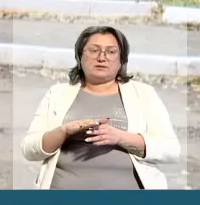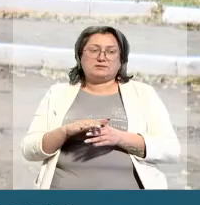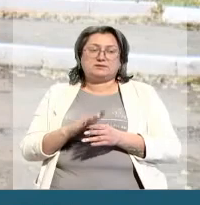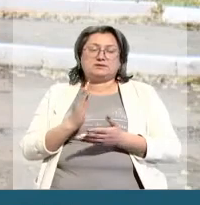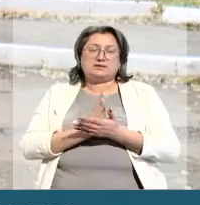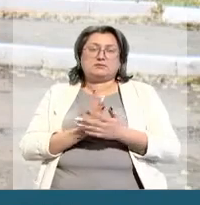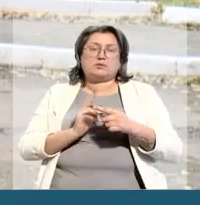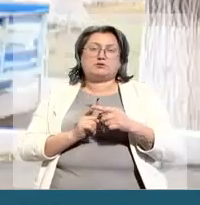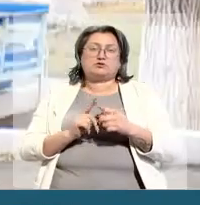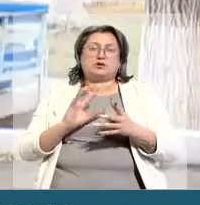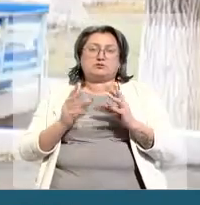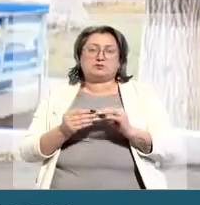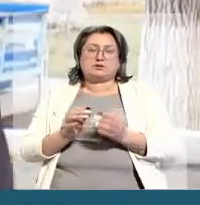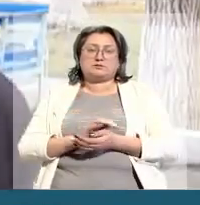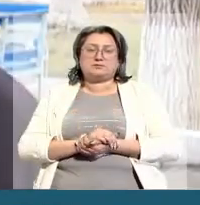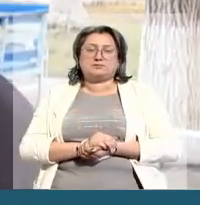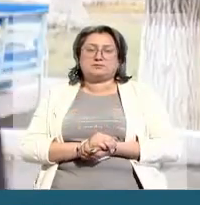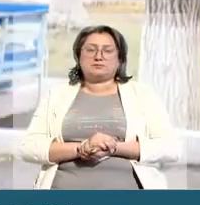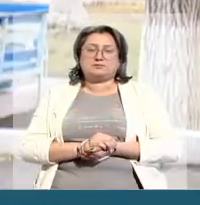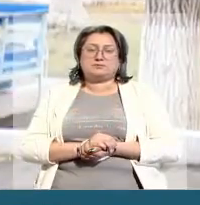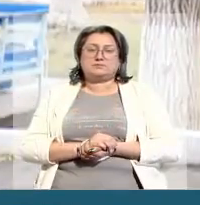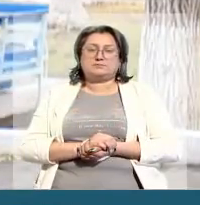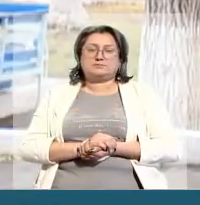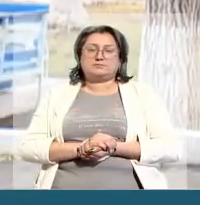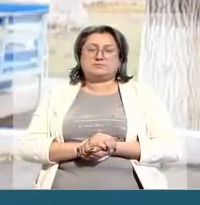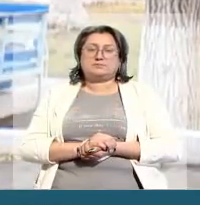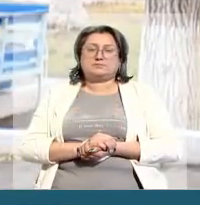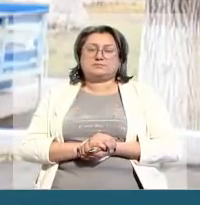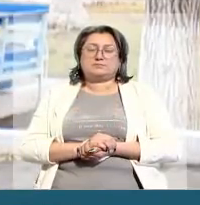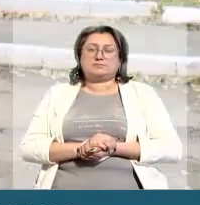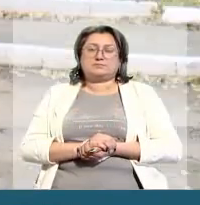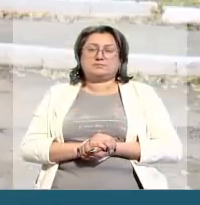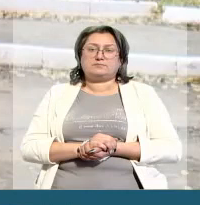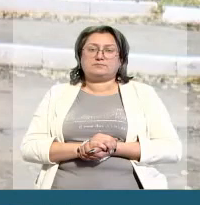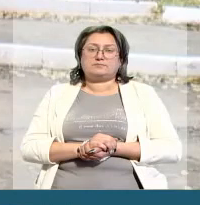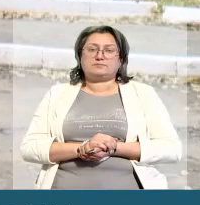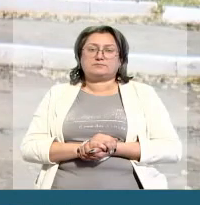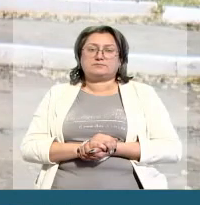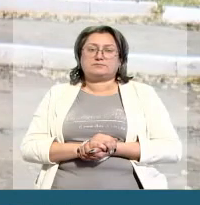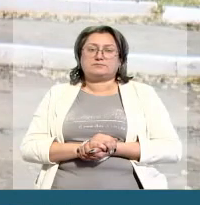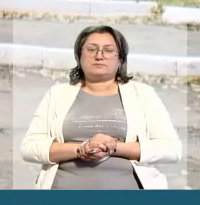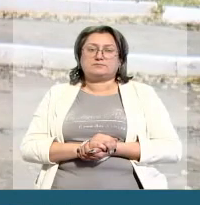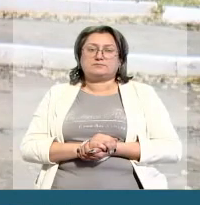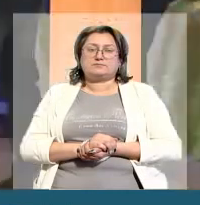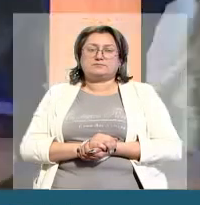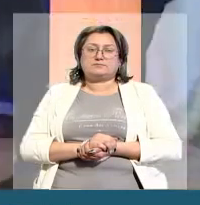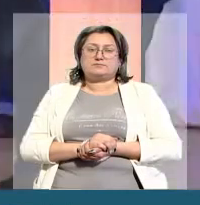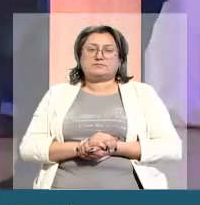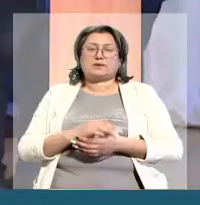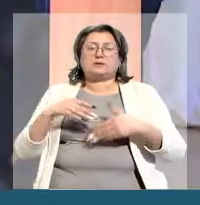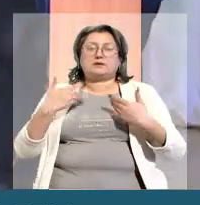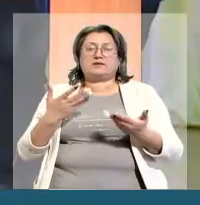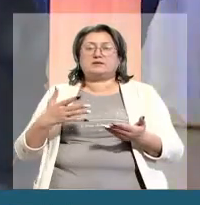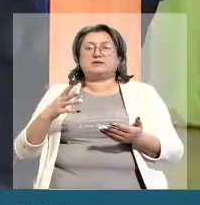Марапатқа өте қуаныштымыз. Әрине бұндай марапаттар әр қызметкердің жұмыс істеуіне ынта береді деп ойлаймын өзім.